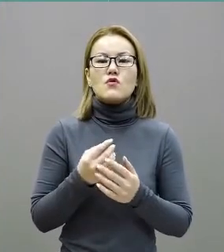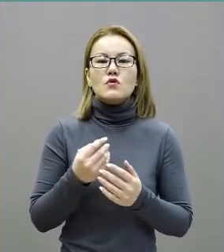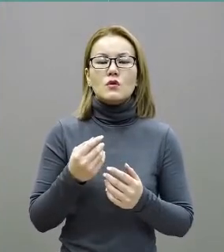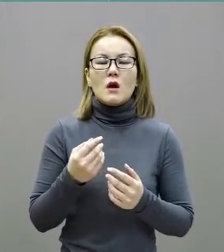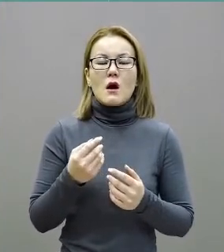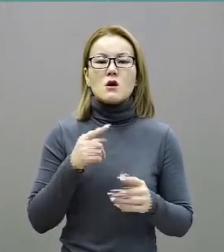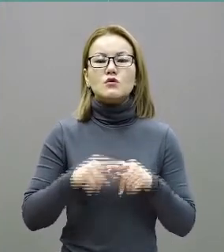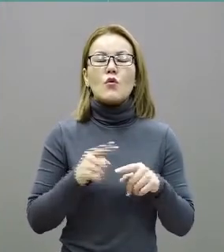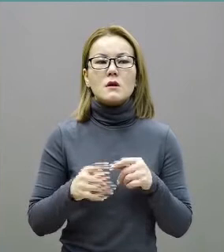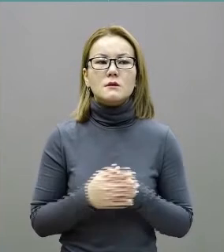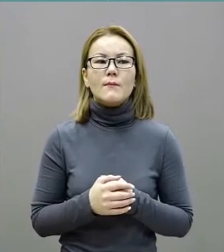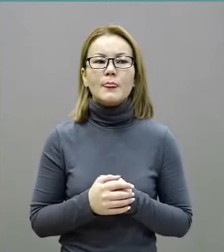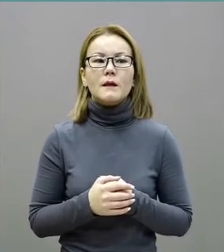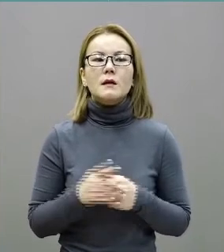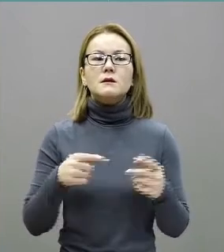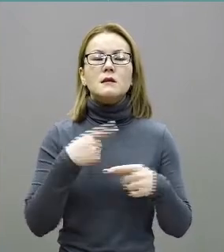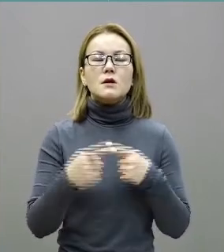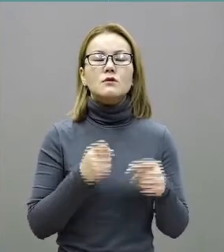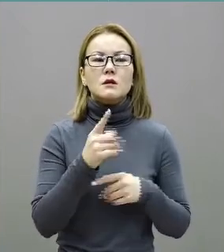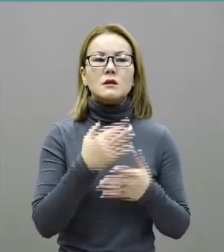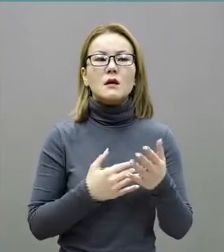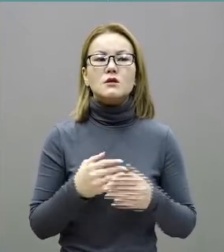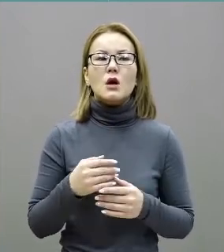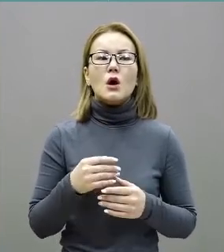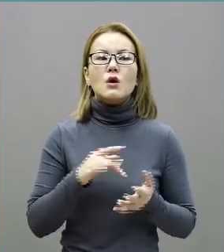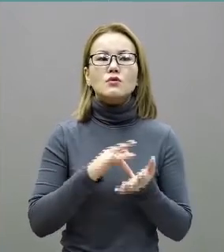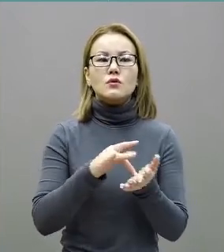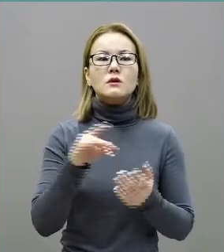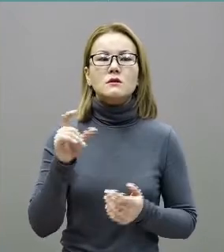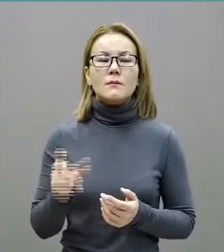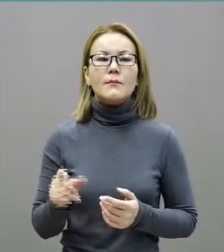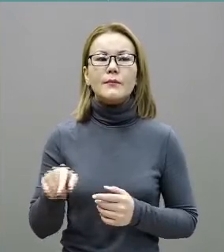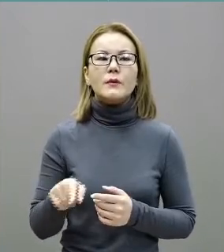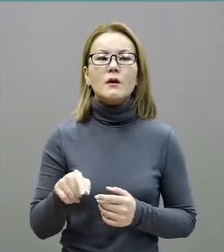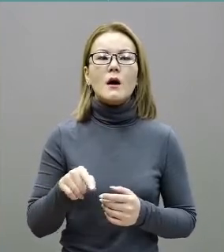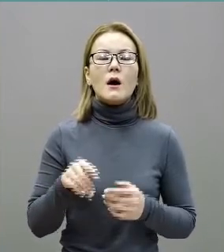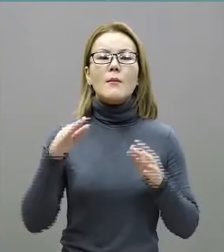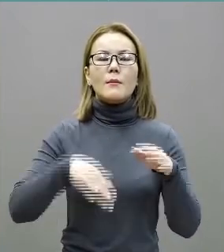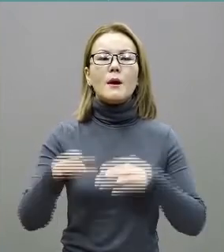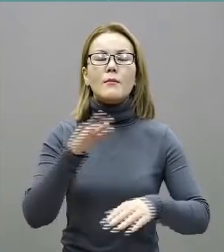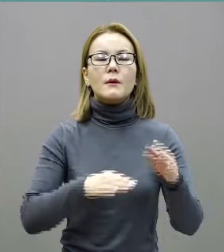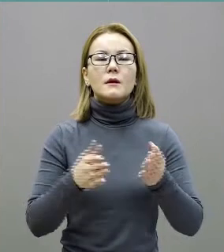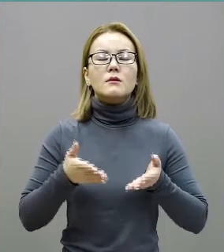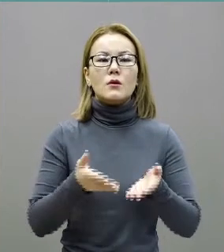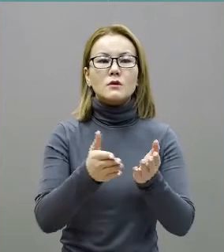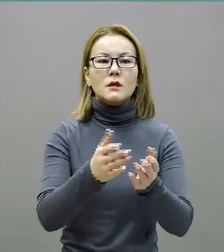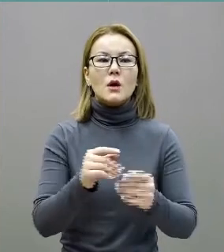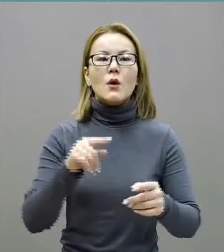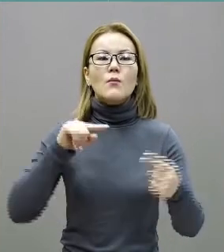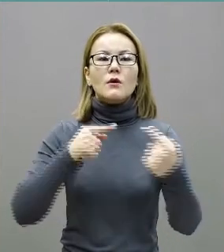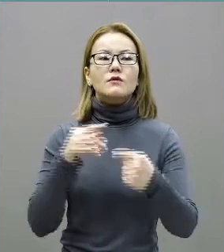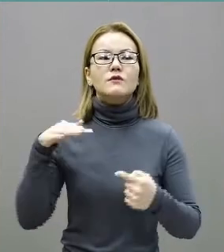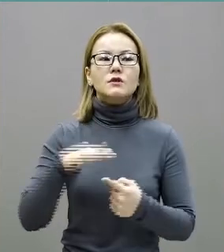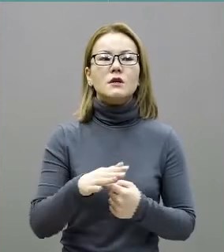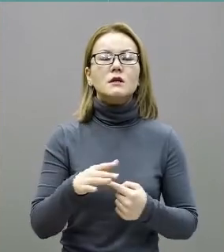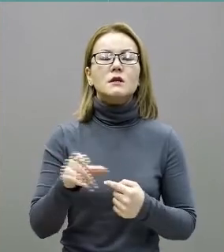следующая задача турист проплыл пал на лодке против течения реки 6 километров по озеру 15 километров